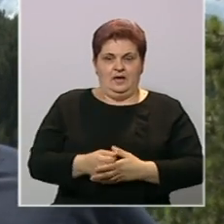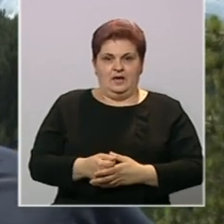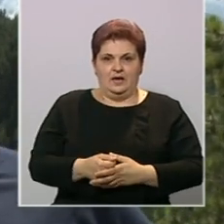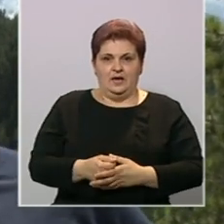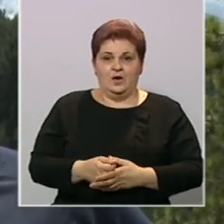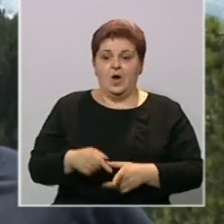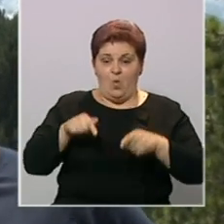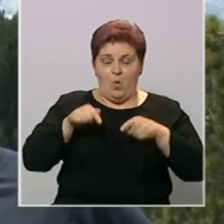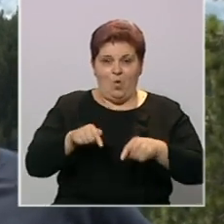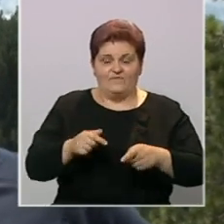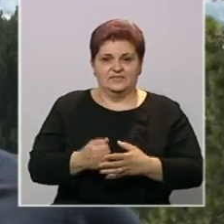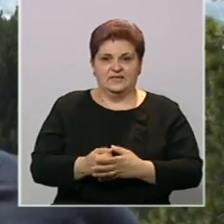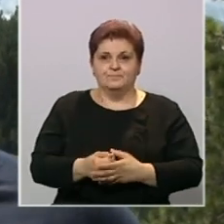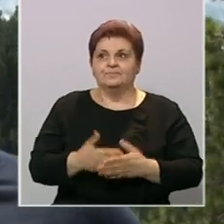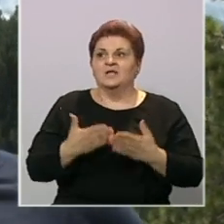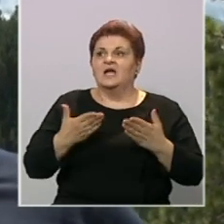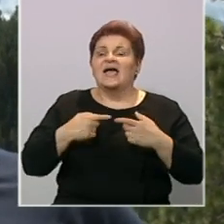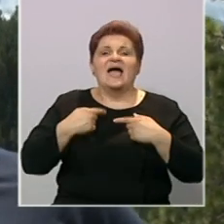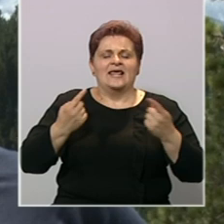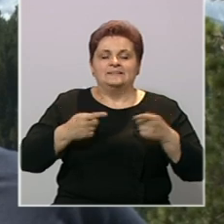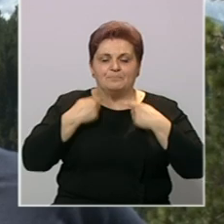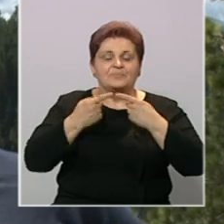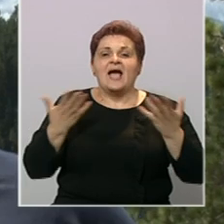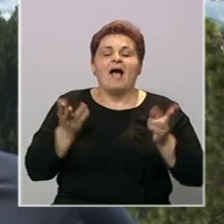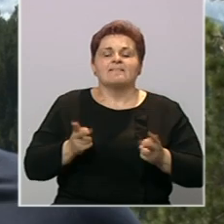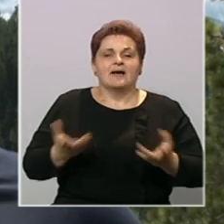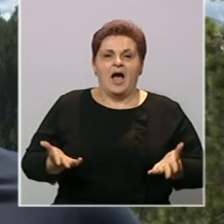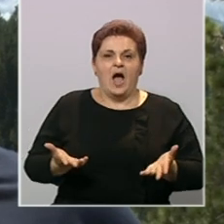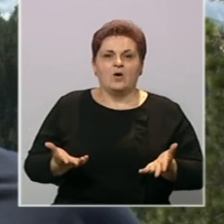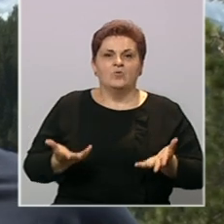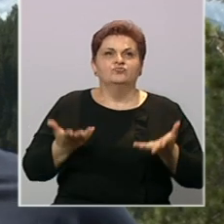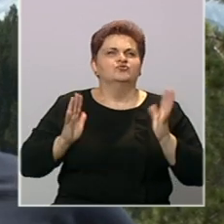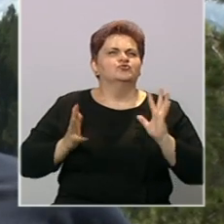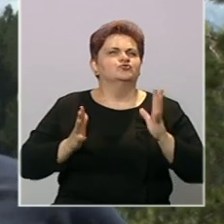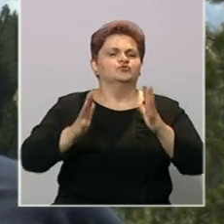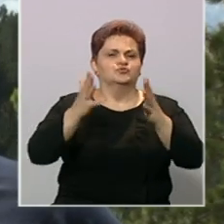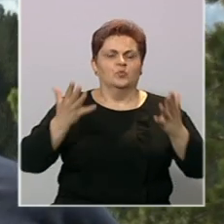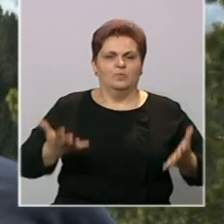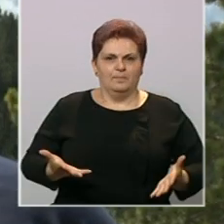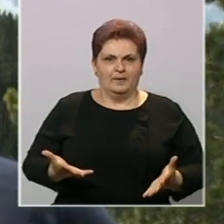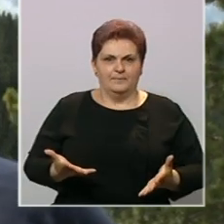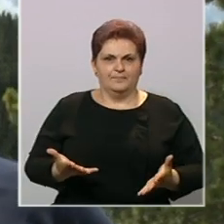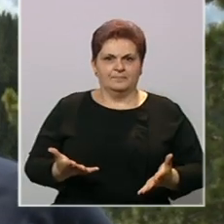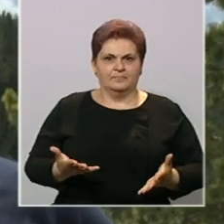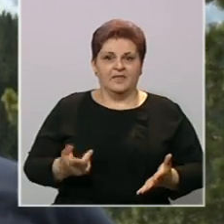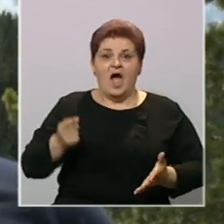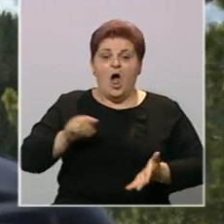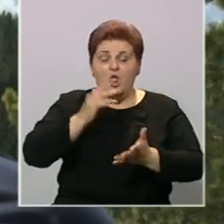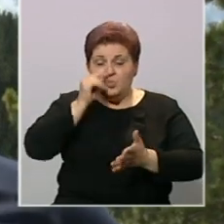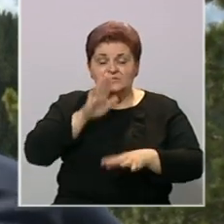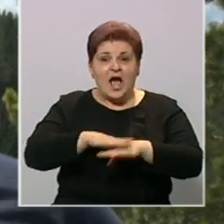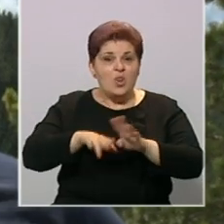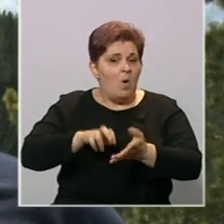na terenu, to je, ne znam kako vam opisao, prašuma, znači u koju noga nije nikad kročila, ljudska.